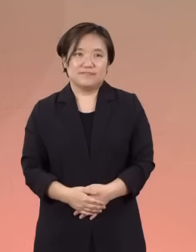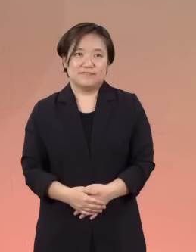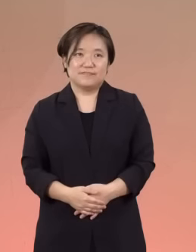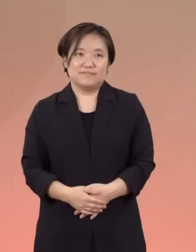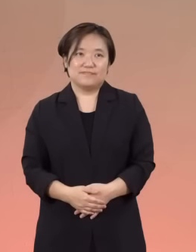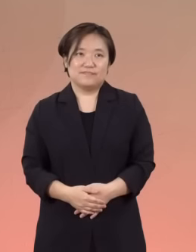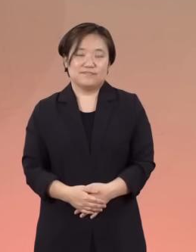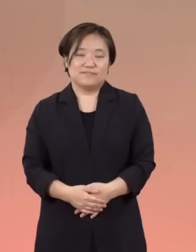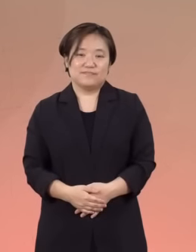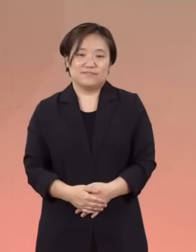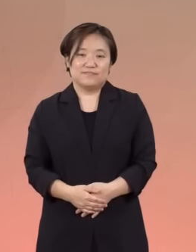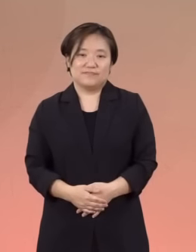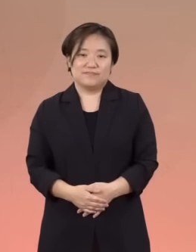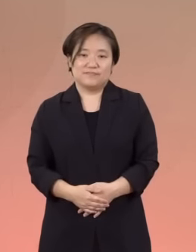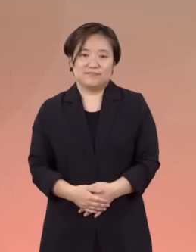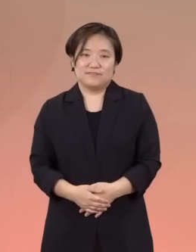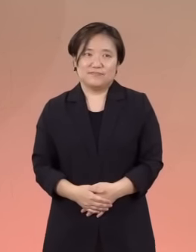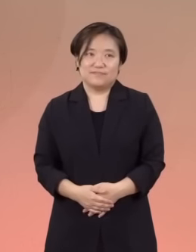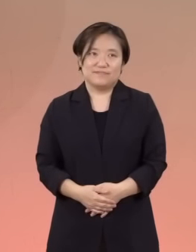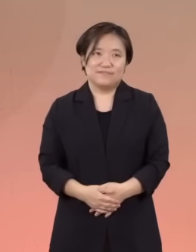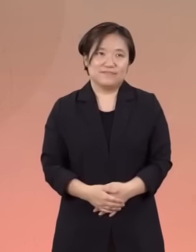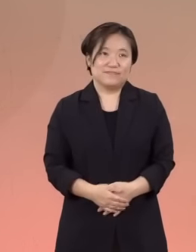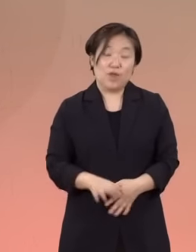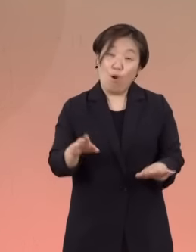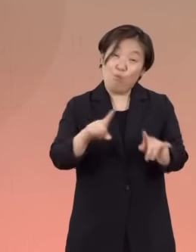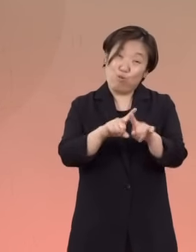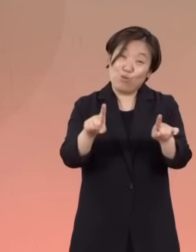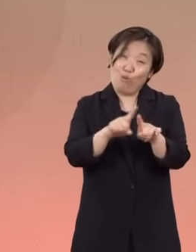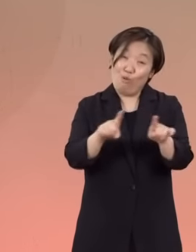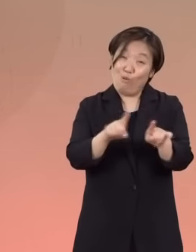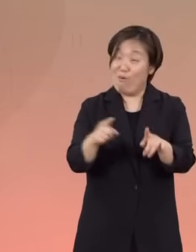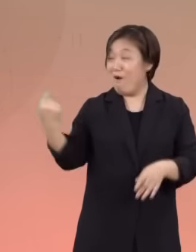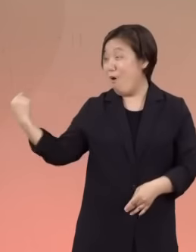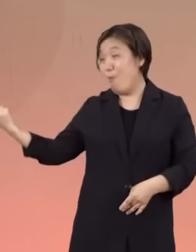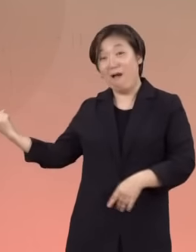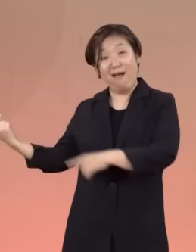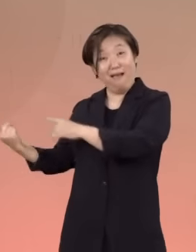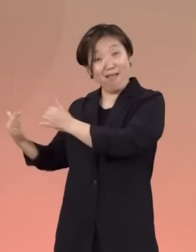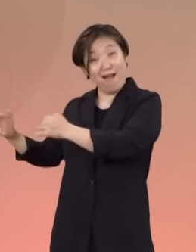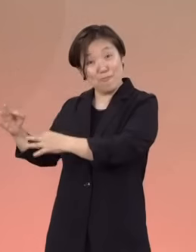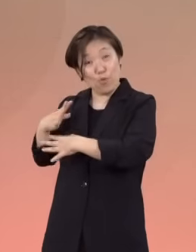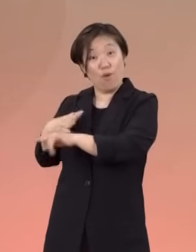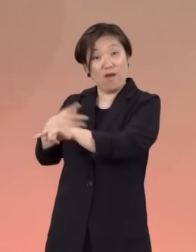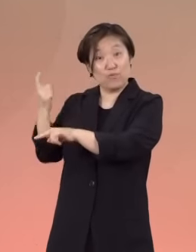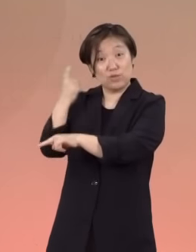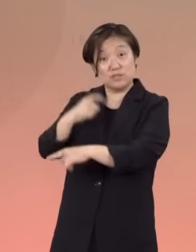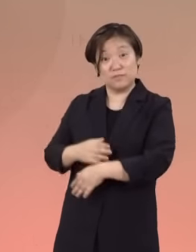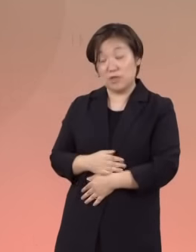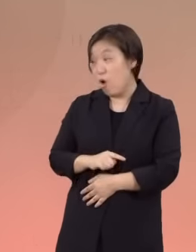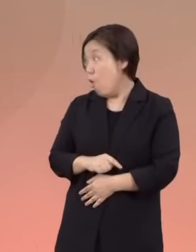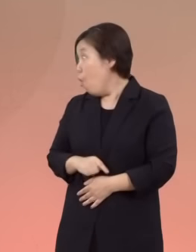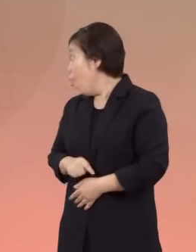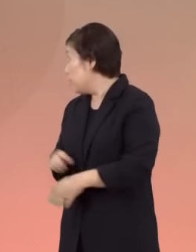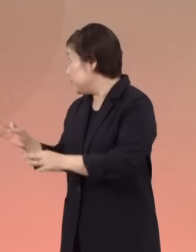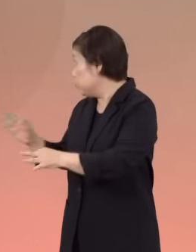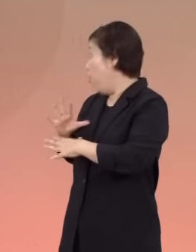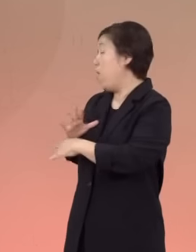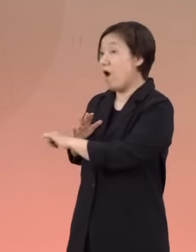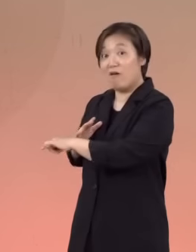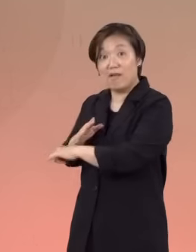보통 옆에 사람이 놀라면 그 사람도 같이 놀라거나 고개를 돌려서